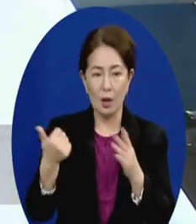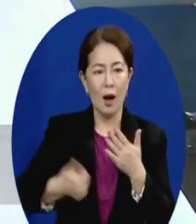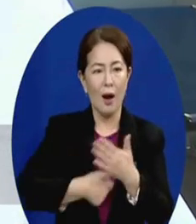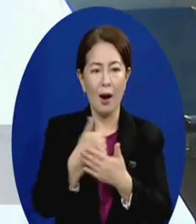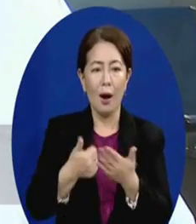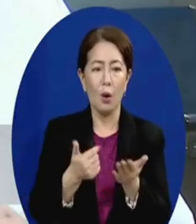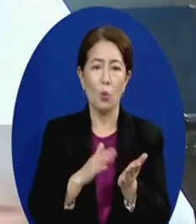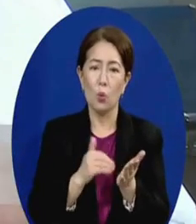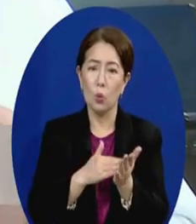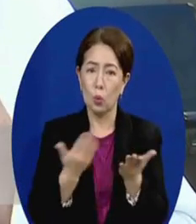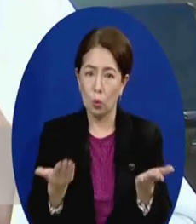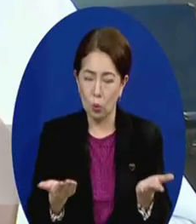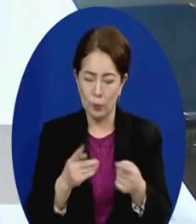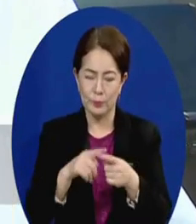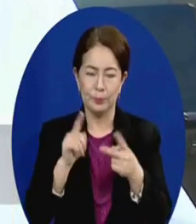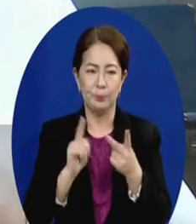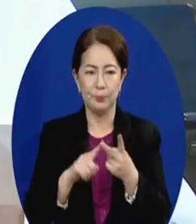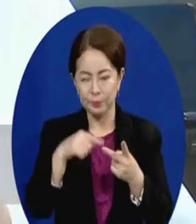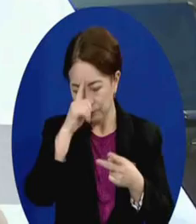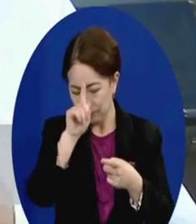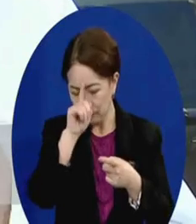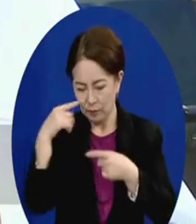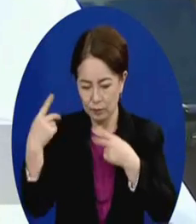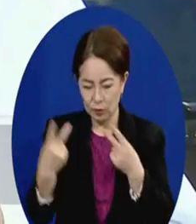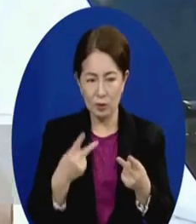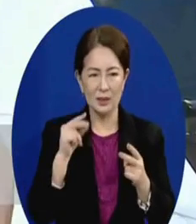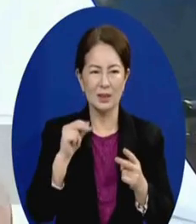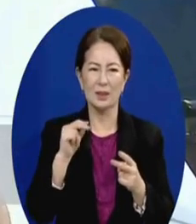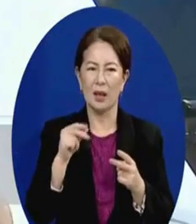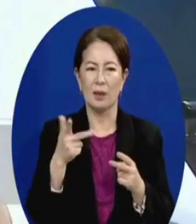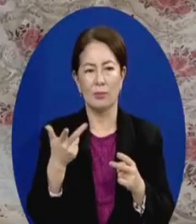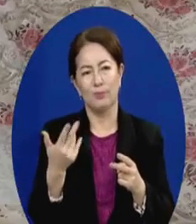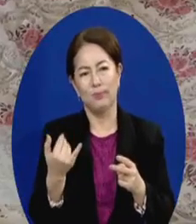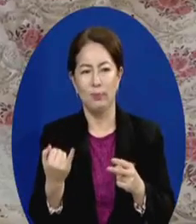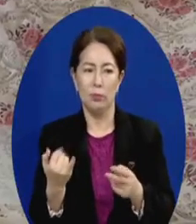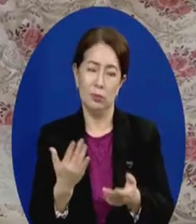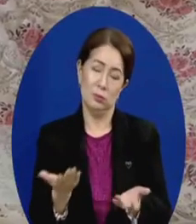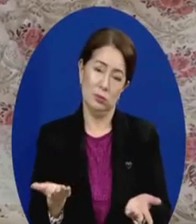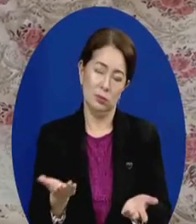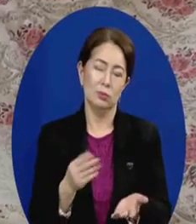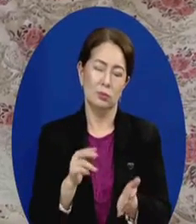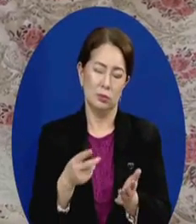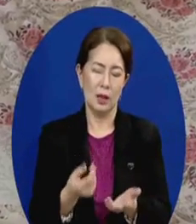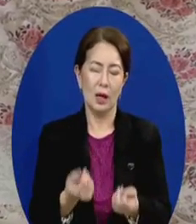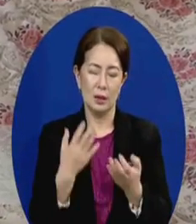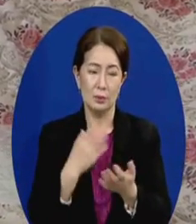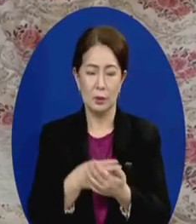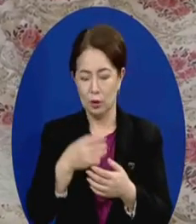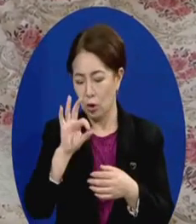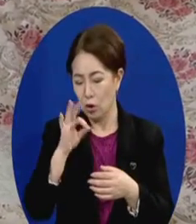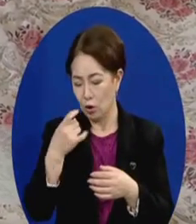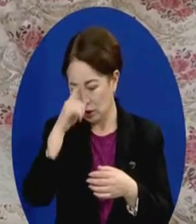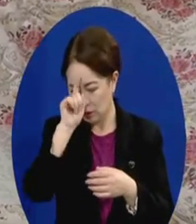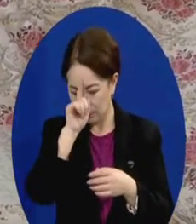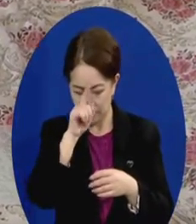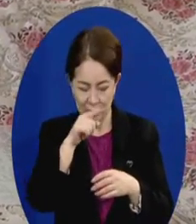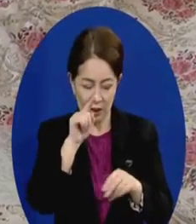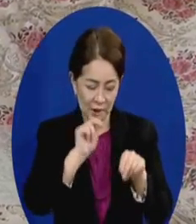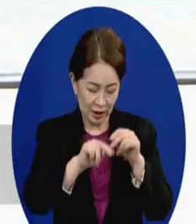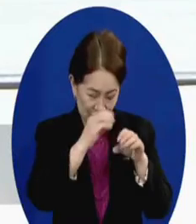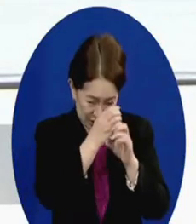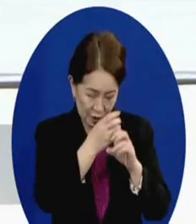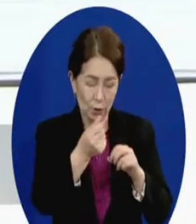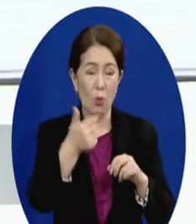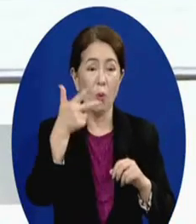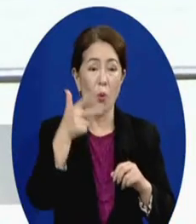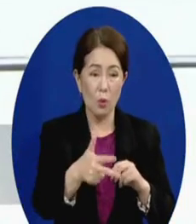хангалттай хүрэлцэхгүй нэгдүгээр, хоёрдугаар тэр эмнэлгийн үйлчлэгийг бол чанаргүй болох нэг нөхцөл бүрдэж байна. Өрхийн эрүүл мэндийн төвийн нэг шинжилгээ дунджаар